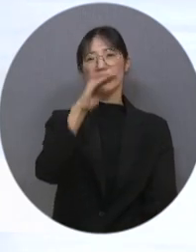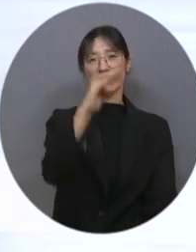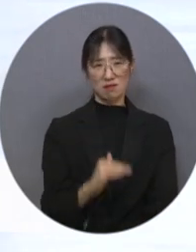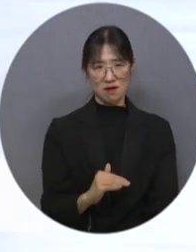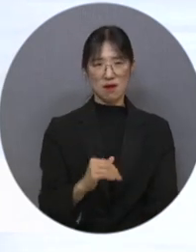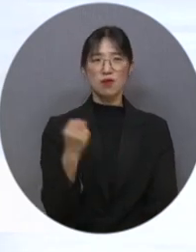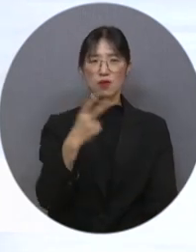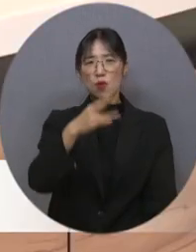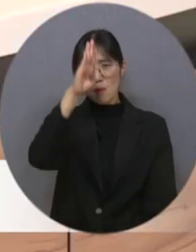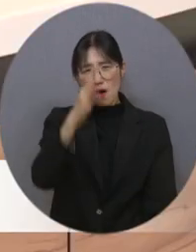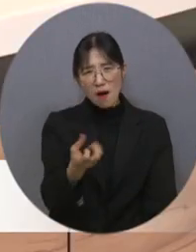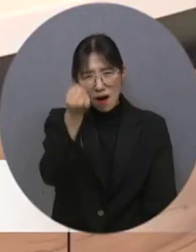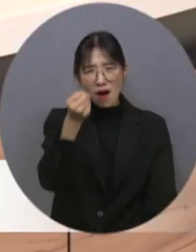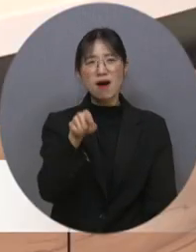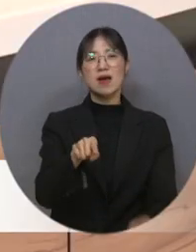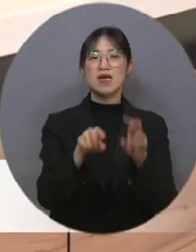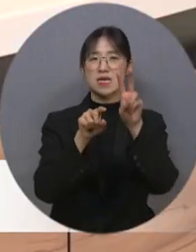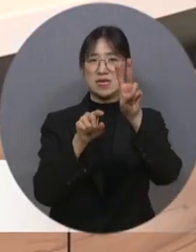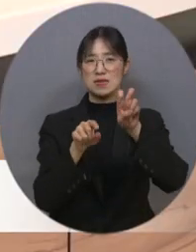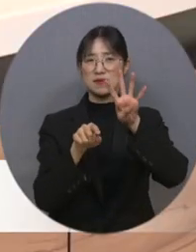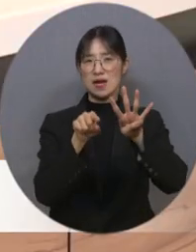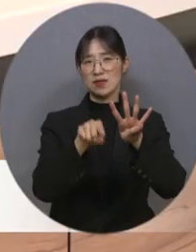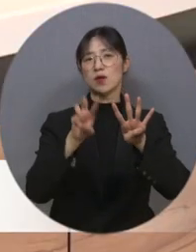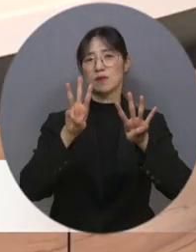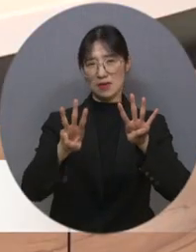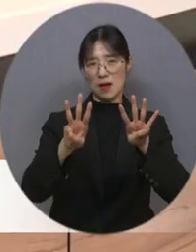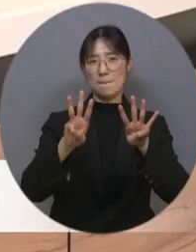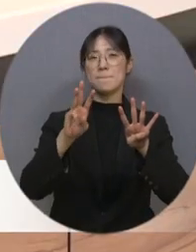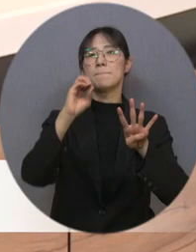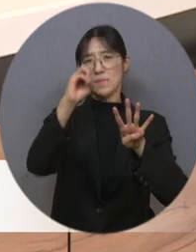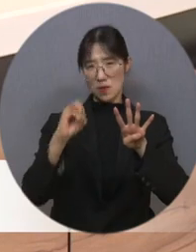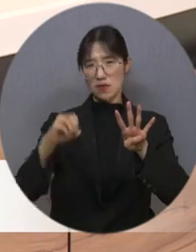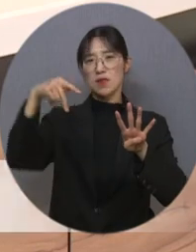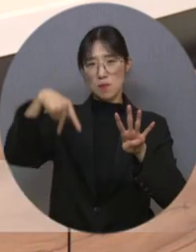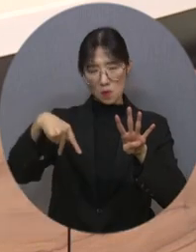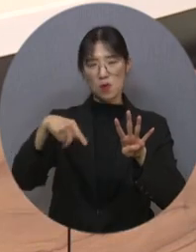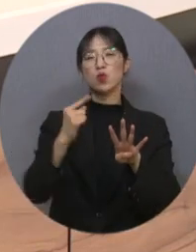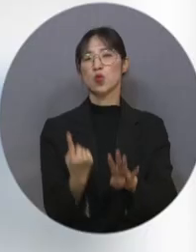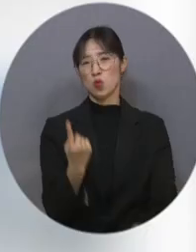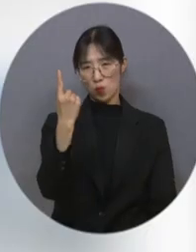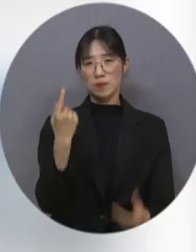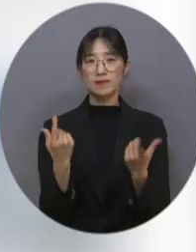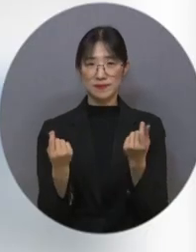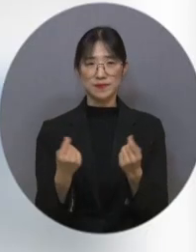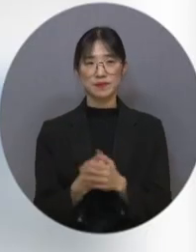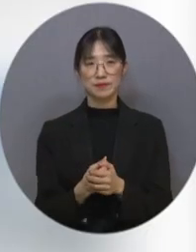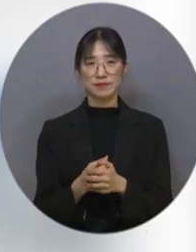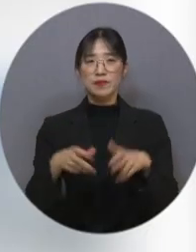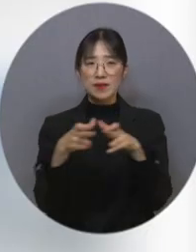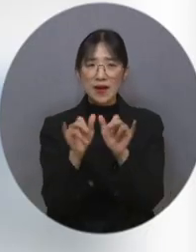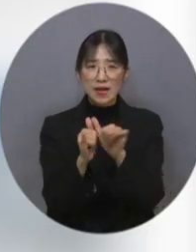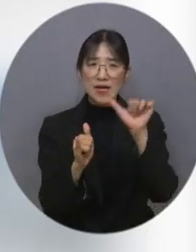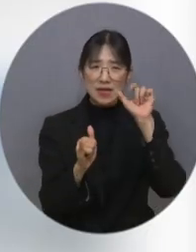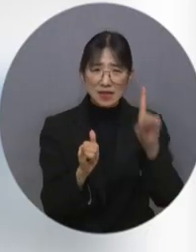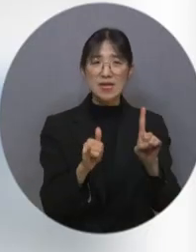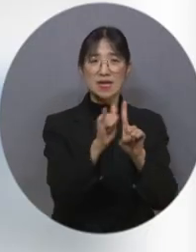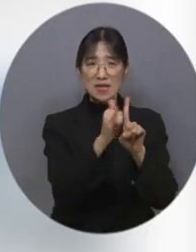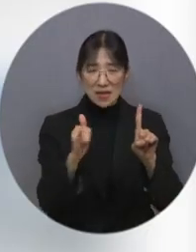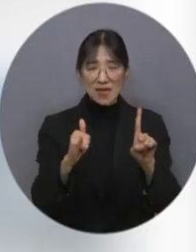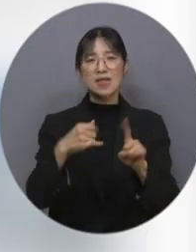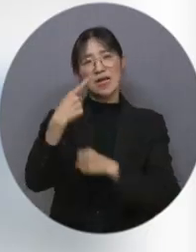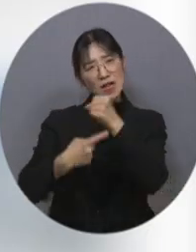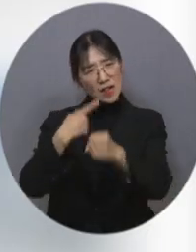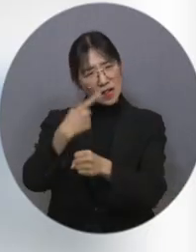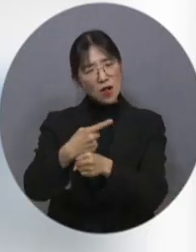유지단자 비율은 24.3% 포인트 높은 수준으로 나타났습니다 장애인 1인당 연평균